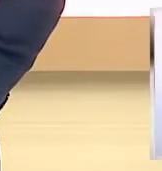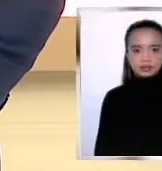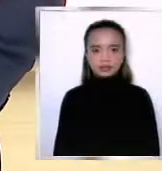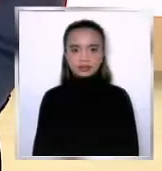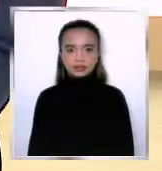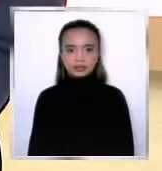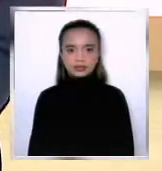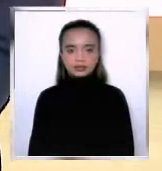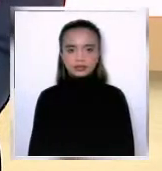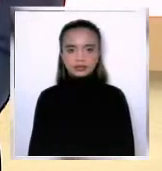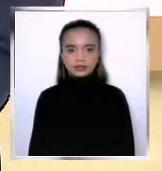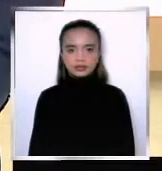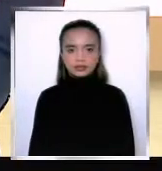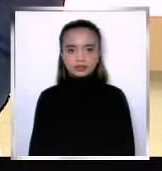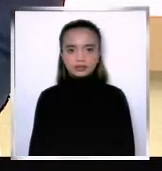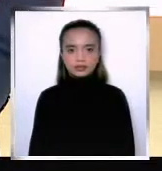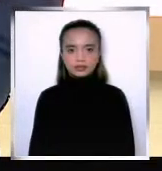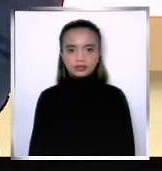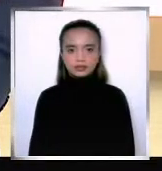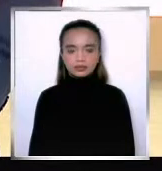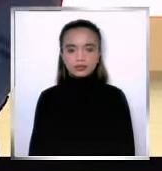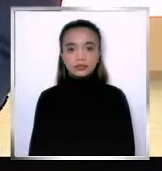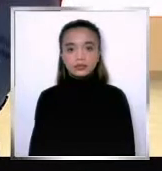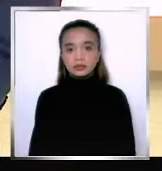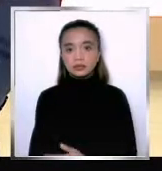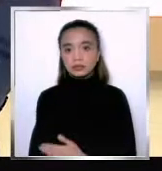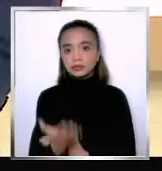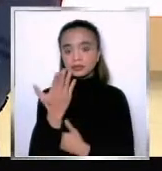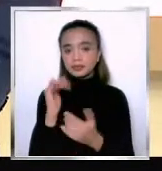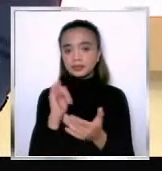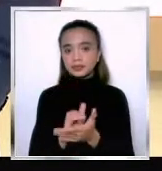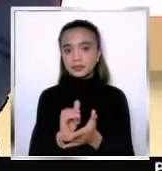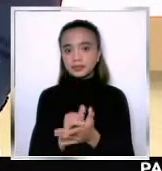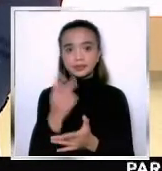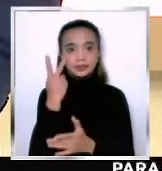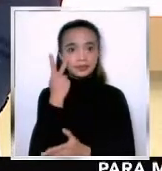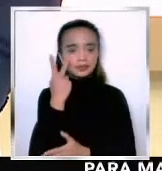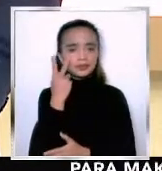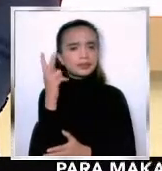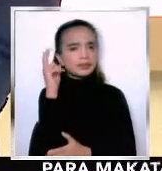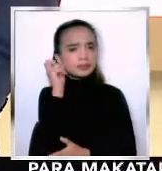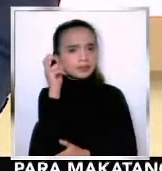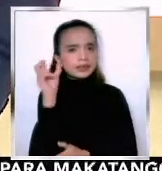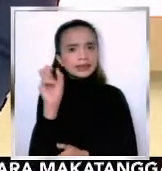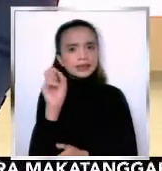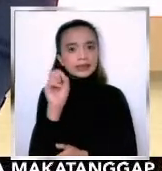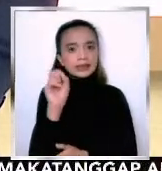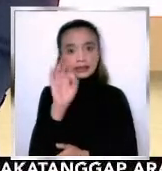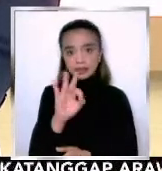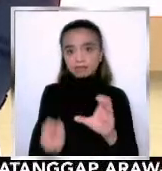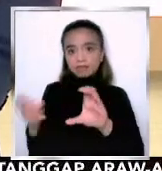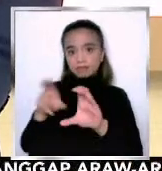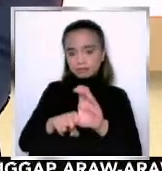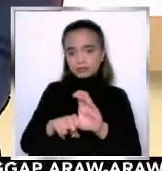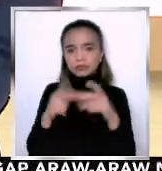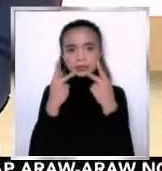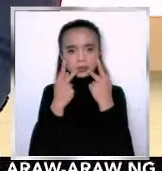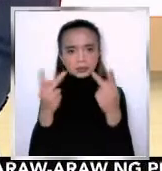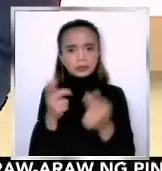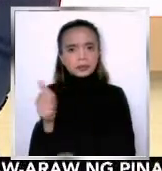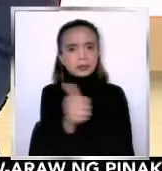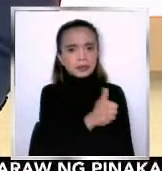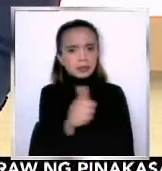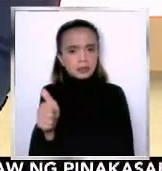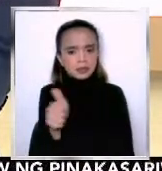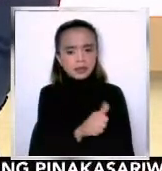Bariya lang po sa umaga, yan ang karaniwan nating nakikita at naririnig tuwing sasakay ng pampublikong transportasyon. Pero ang bariya na